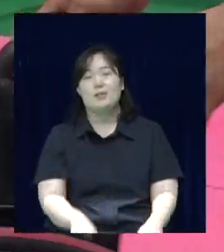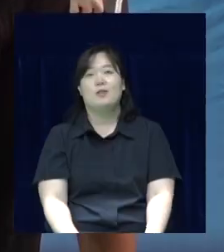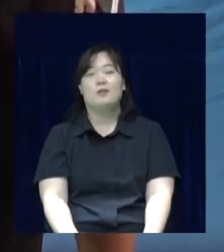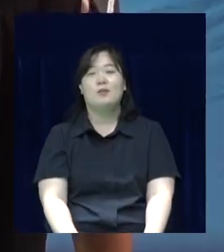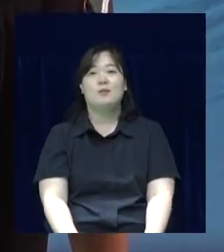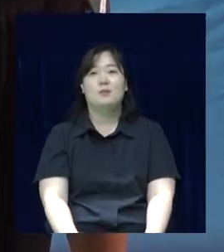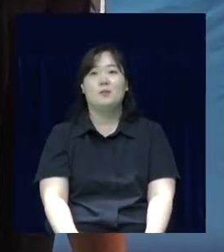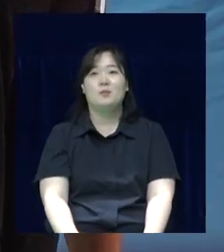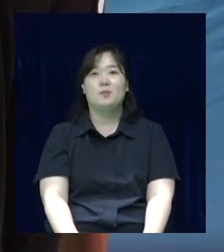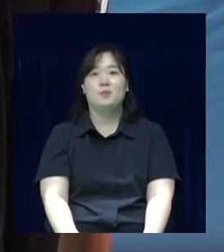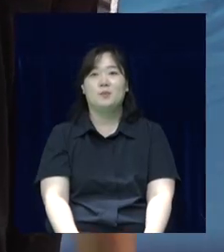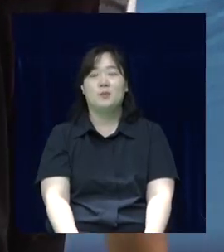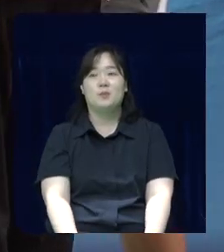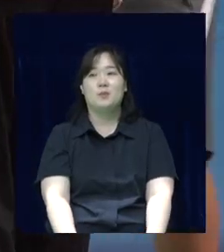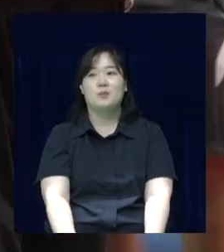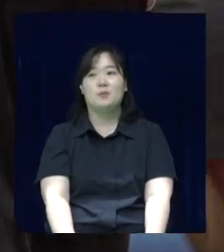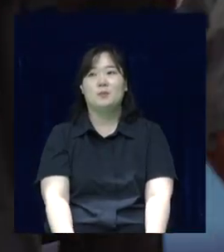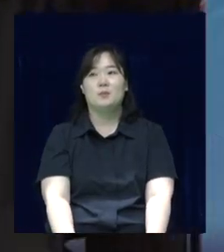자.